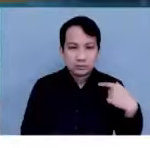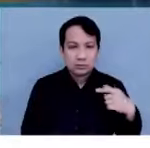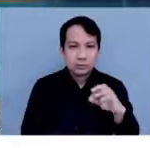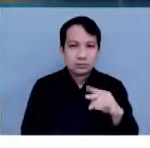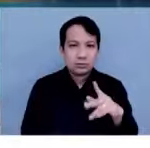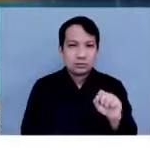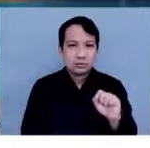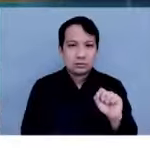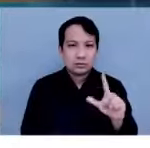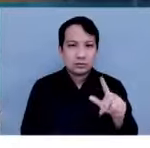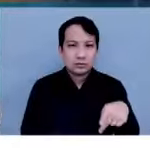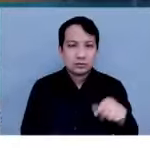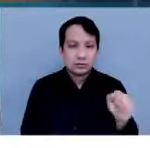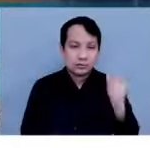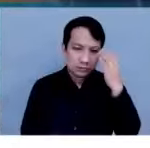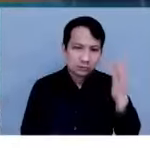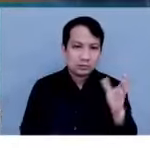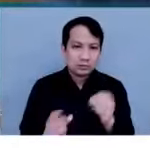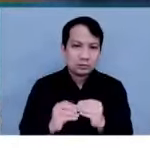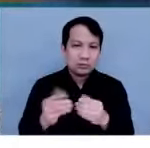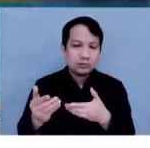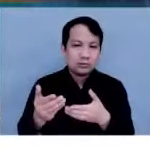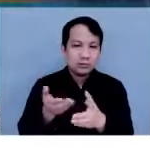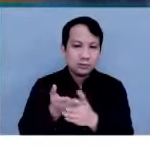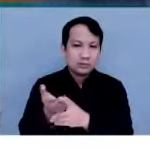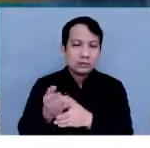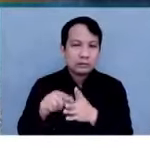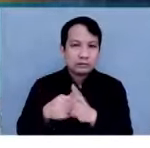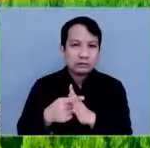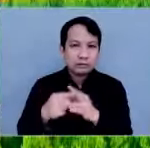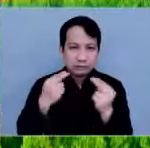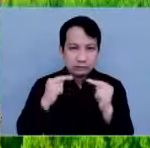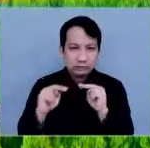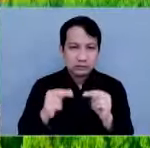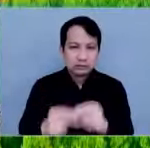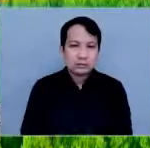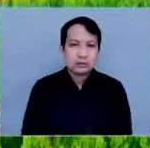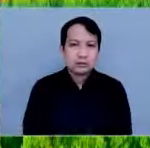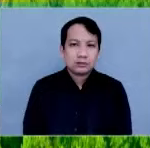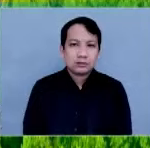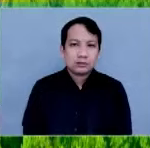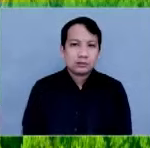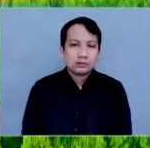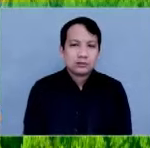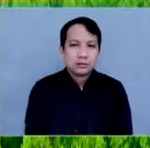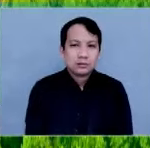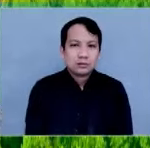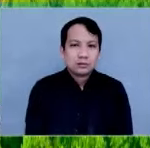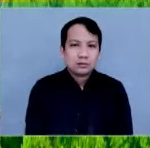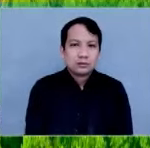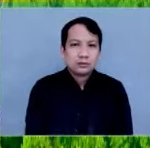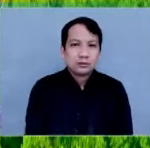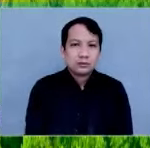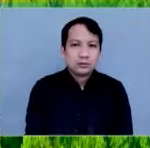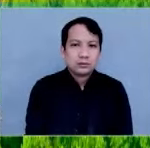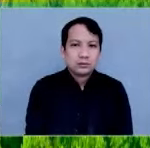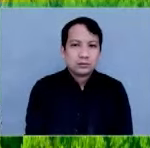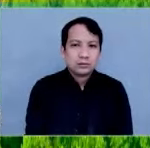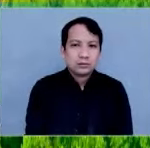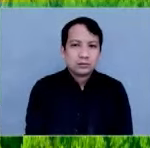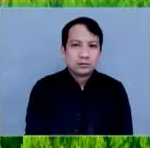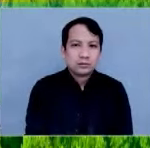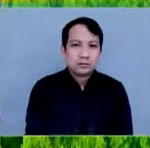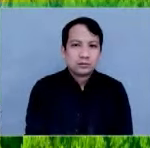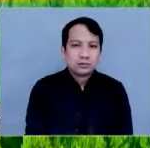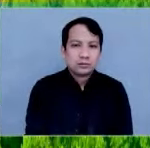At yun na, fast track na po yung negotiation doon. Mm-hmm. Yung sinasabi po kasi ang term na ginagamit ng Pangulo ay inaresto,